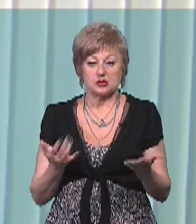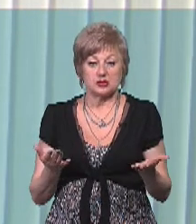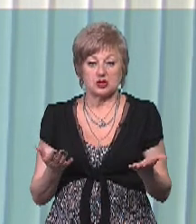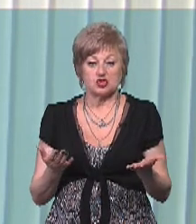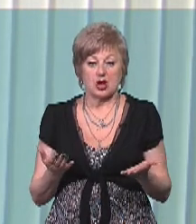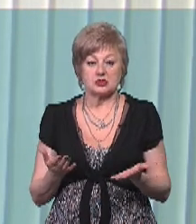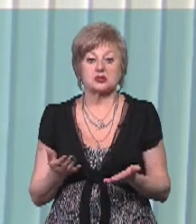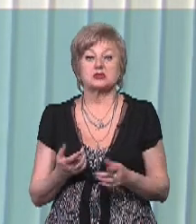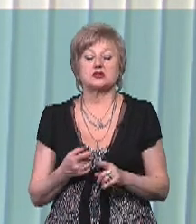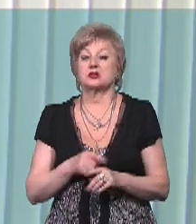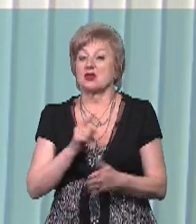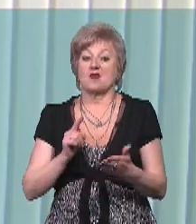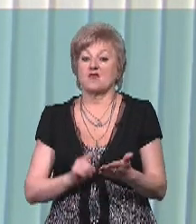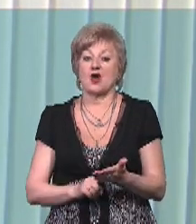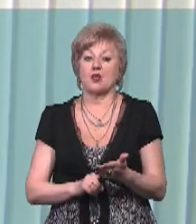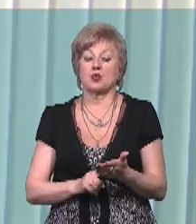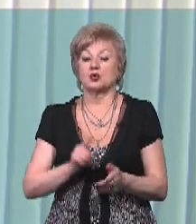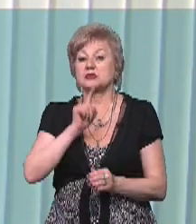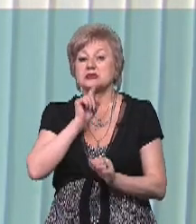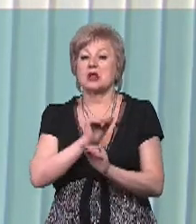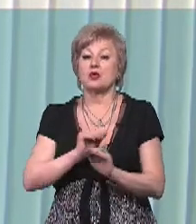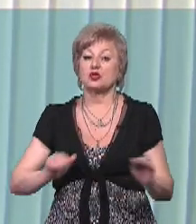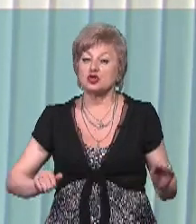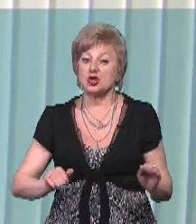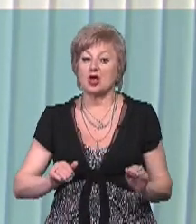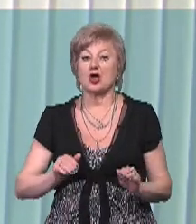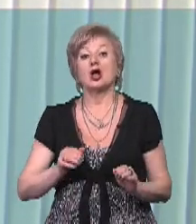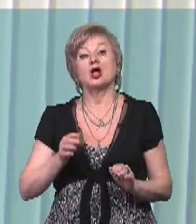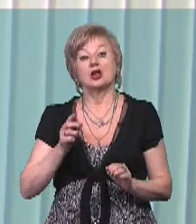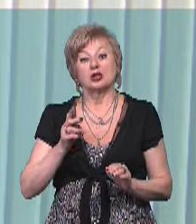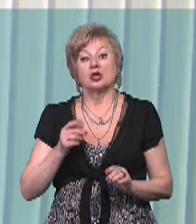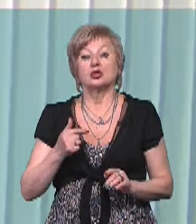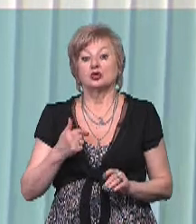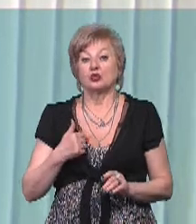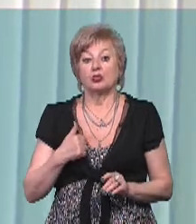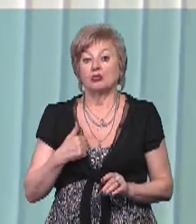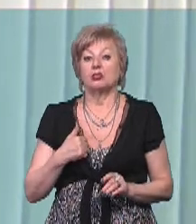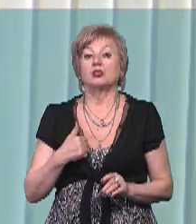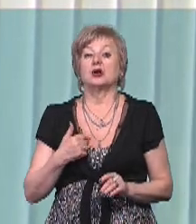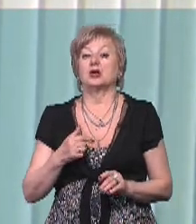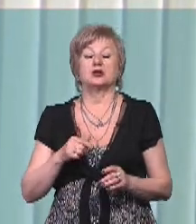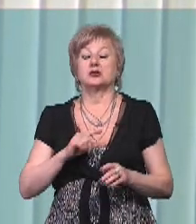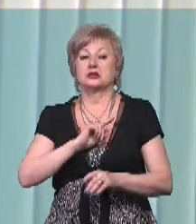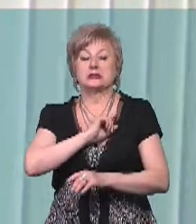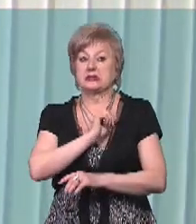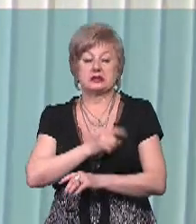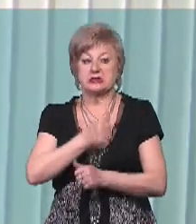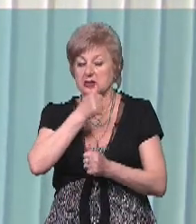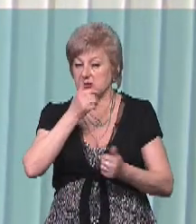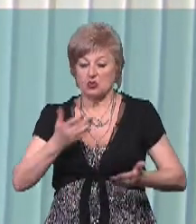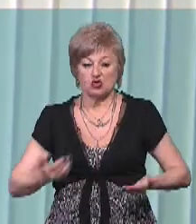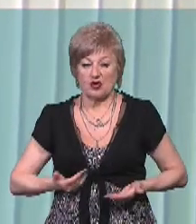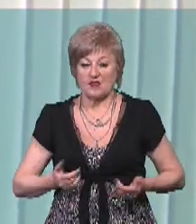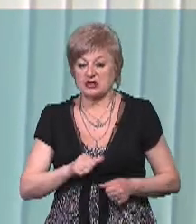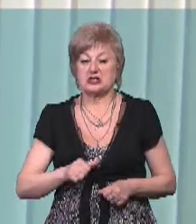етапі це питання якось так замовчало. Але ми не проти об'єднання, ми не спроможне селище, ми не виживаємо стільки